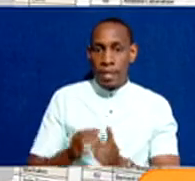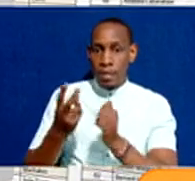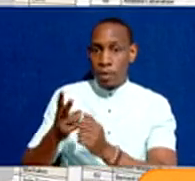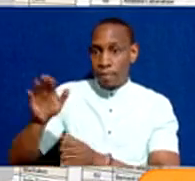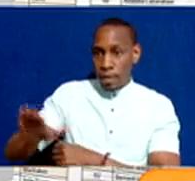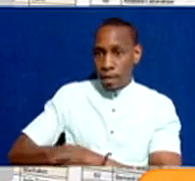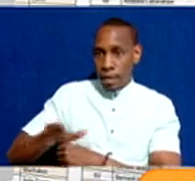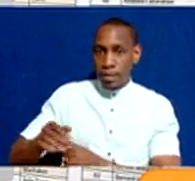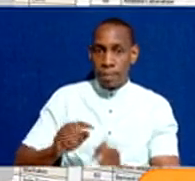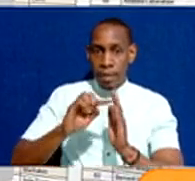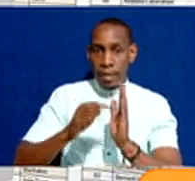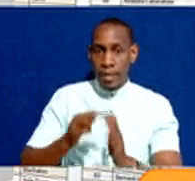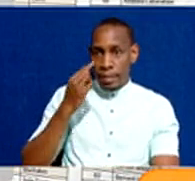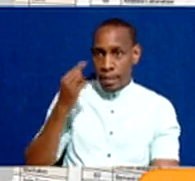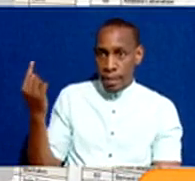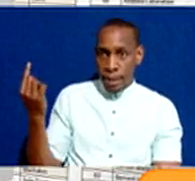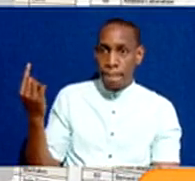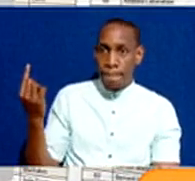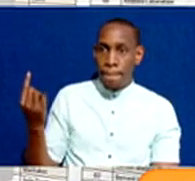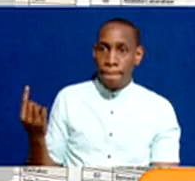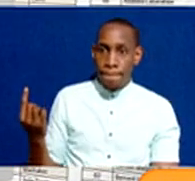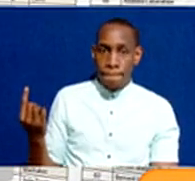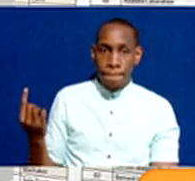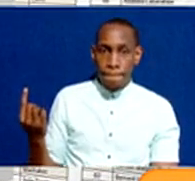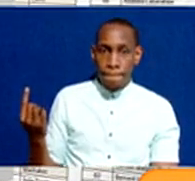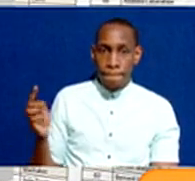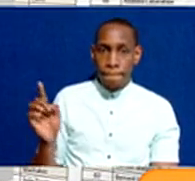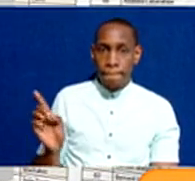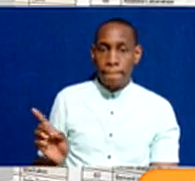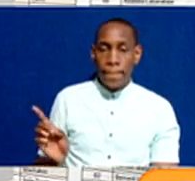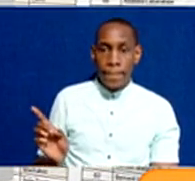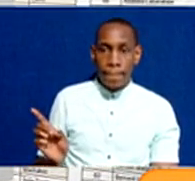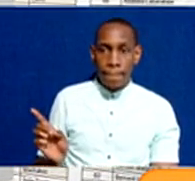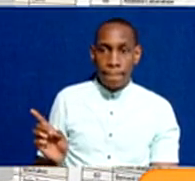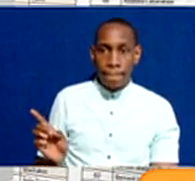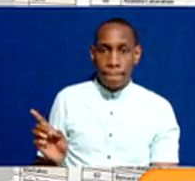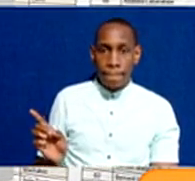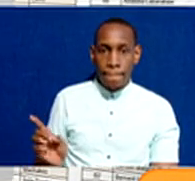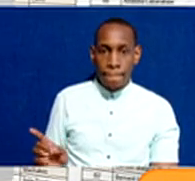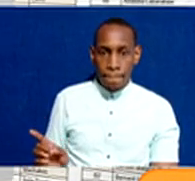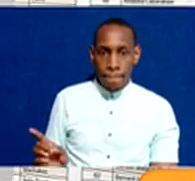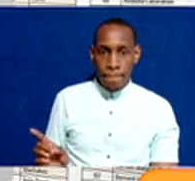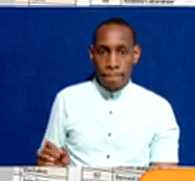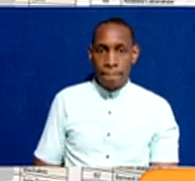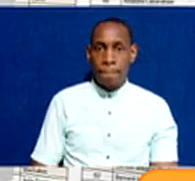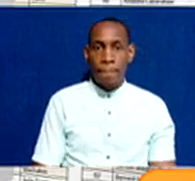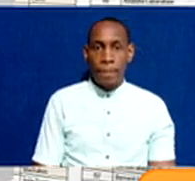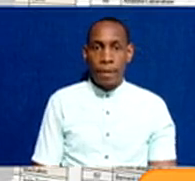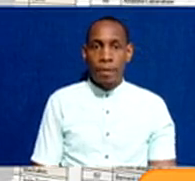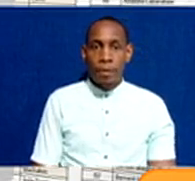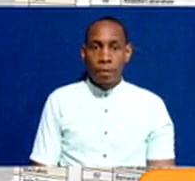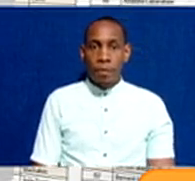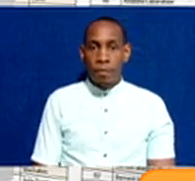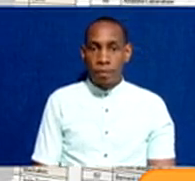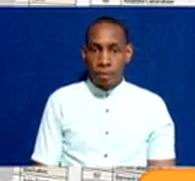12, Benjamin Tayari, Rehema Joldesa, Chris Wamalwa, Patrick Mariro na Lemaine Korei,